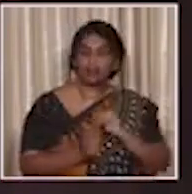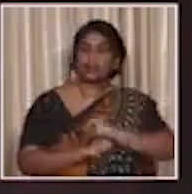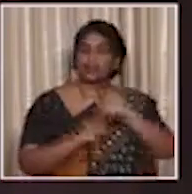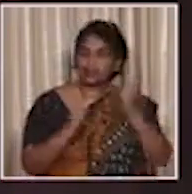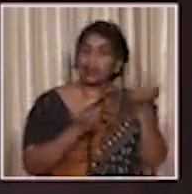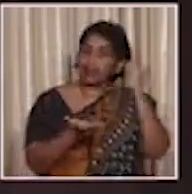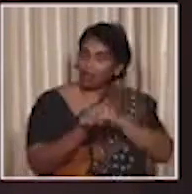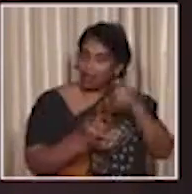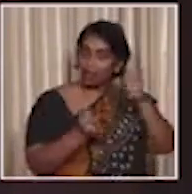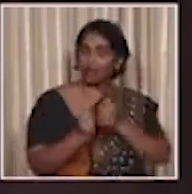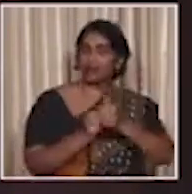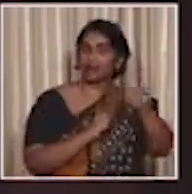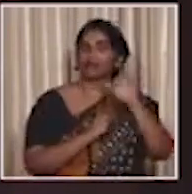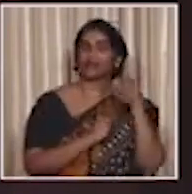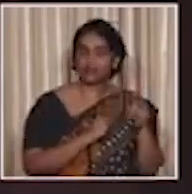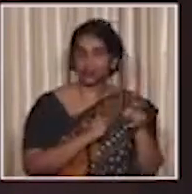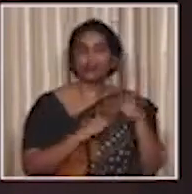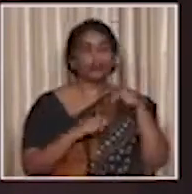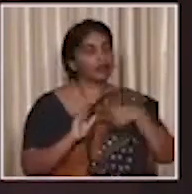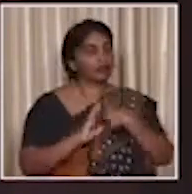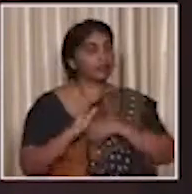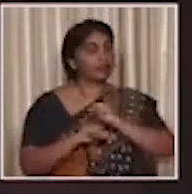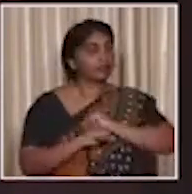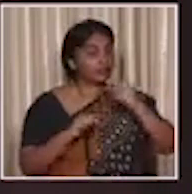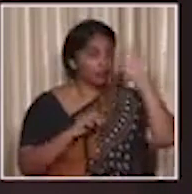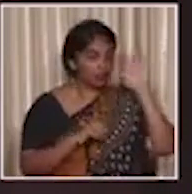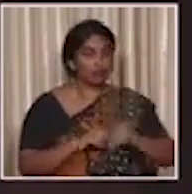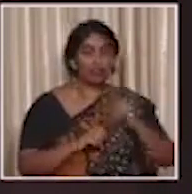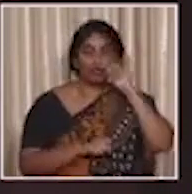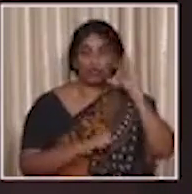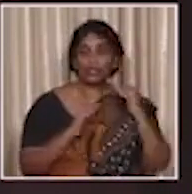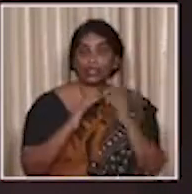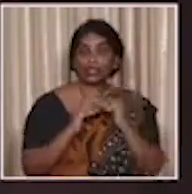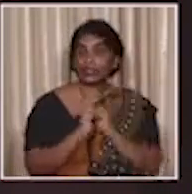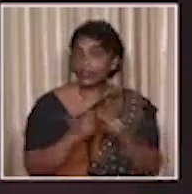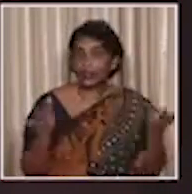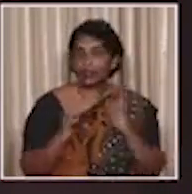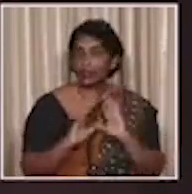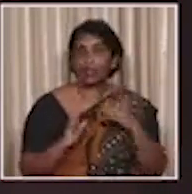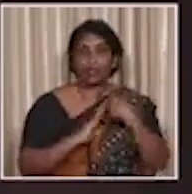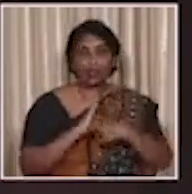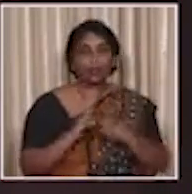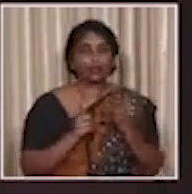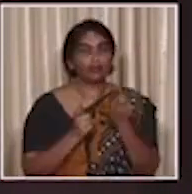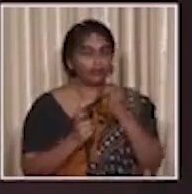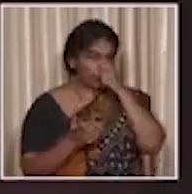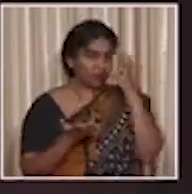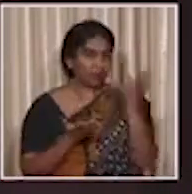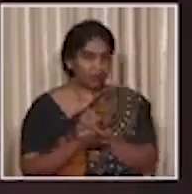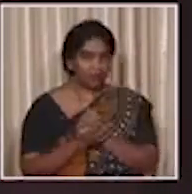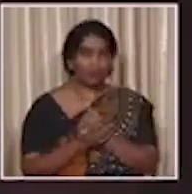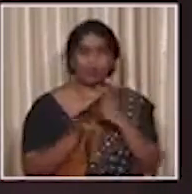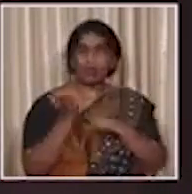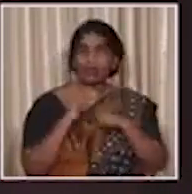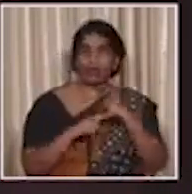අරගලයකට ඒගොල්ලම පාර කපන්න හදනවා දැන් මේ රටේ අරගලයක් ආවේ මිනිසුන්ට ගෙදර වැඩ නැතුව නෙමෙයි මේ රටේ ධනය මංකොල්ල කාලා